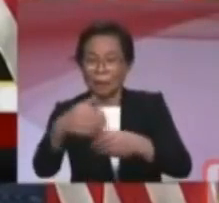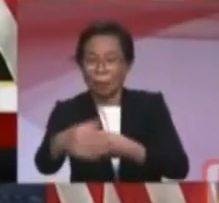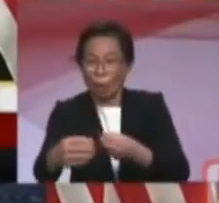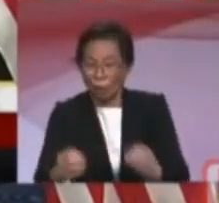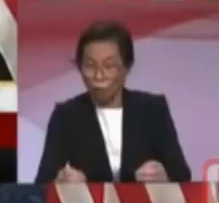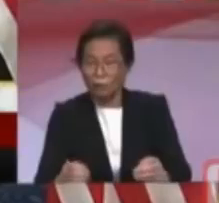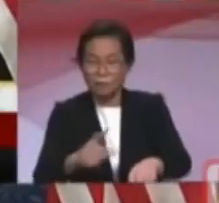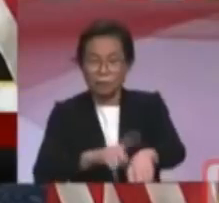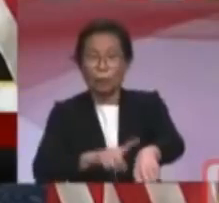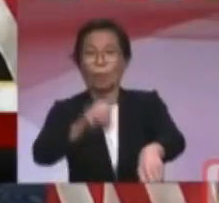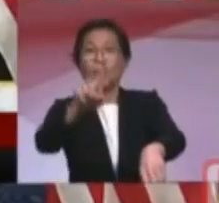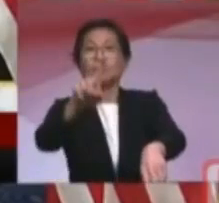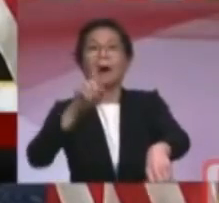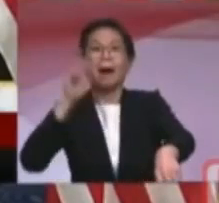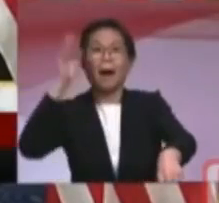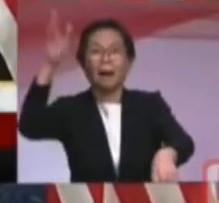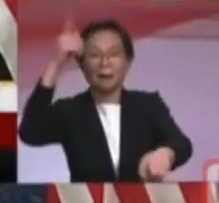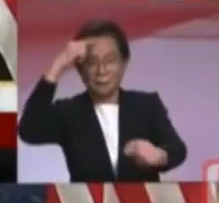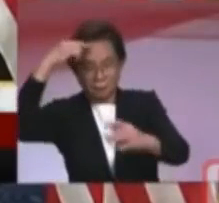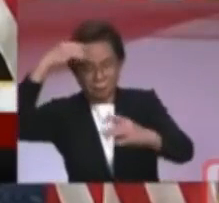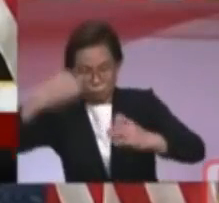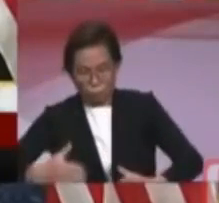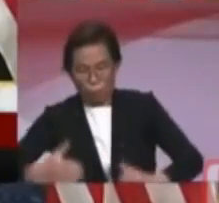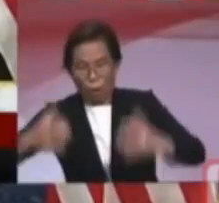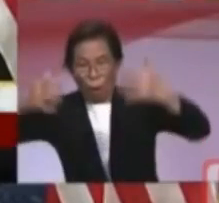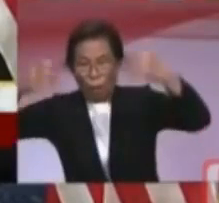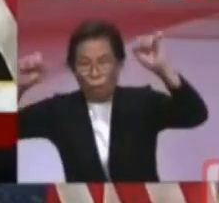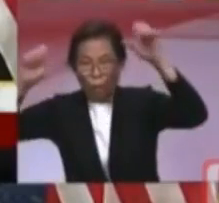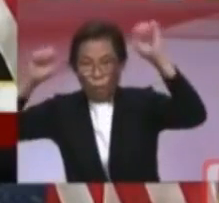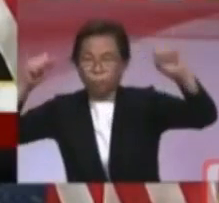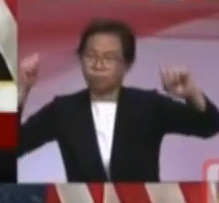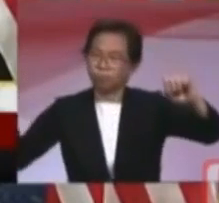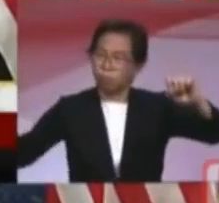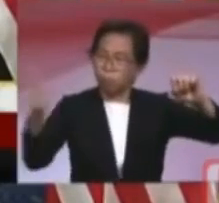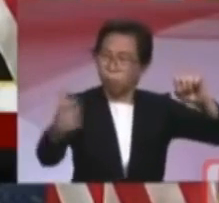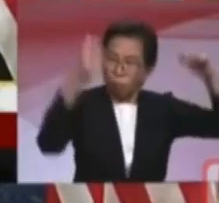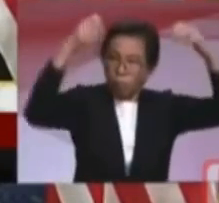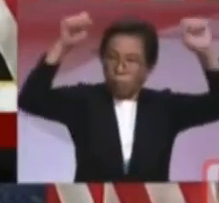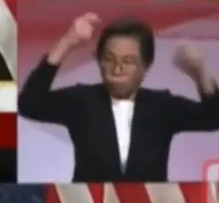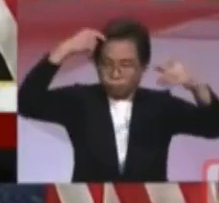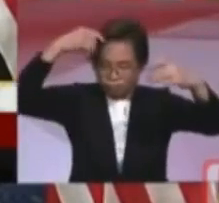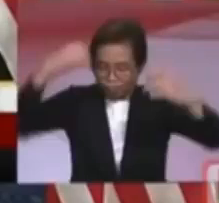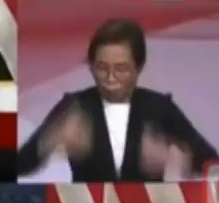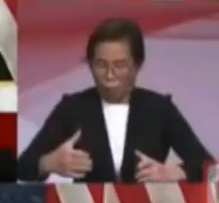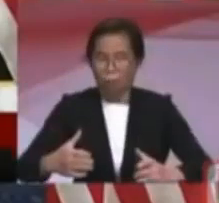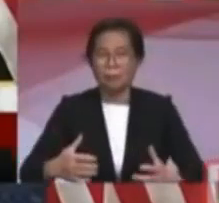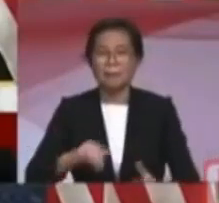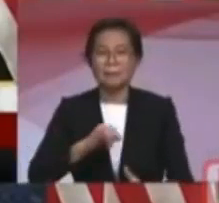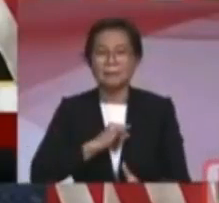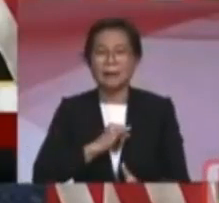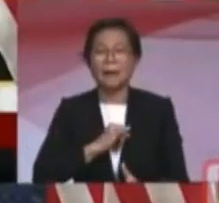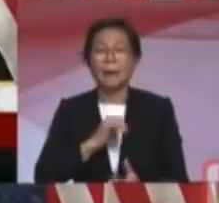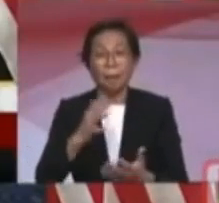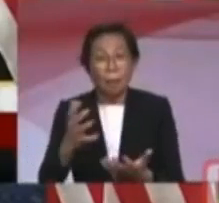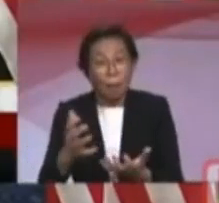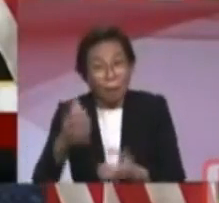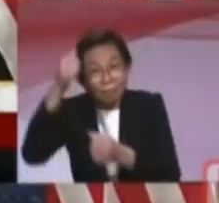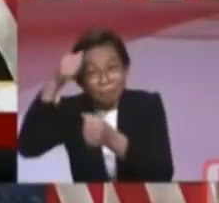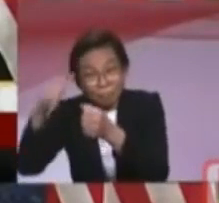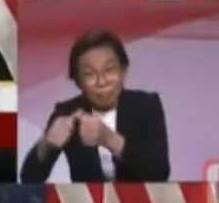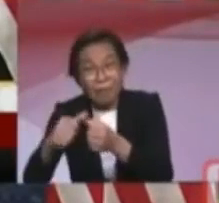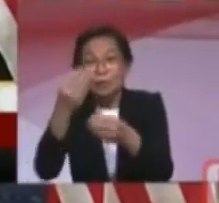11 masa akan ditentukan oleh majikan masing-masing Hai ingin saya ingatkan